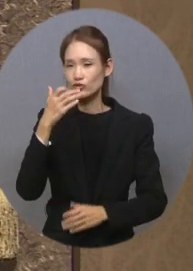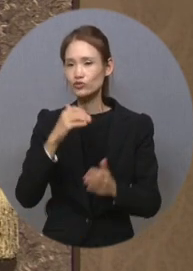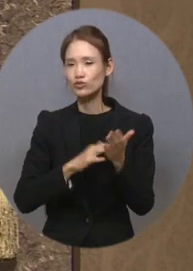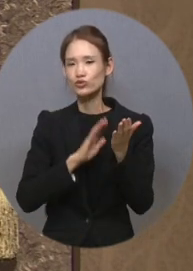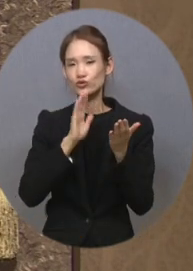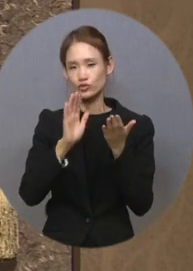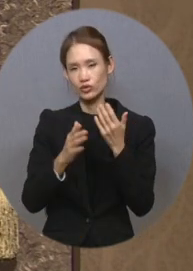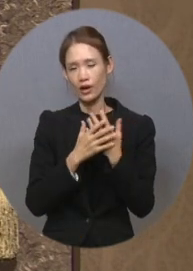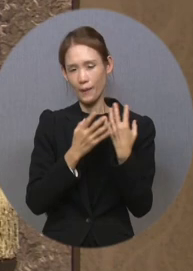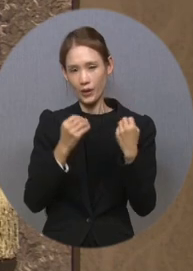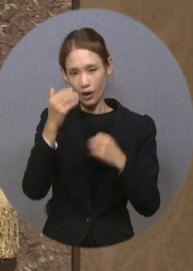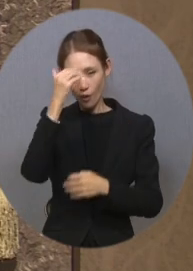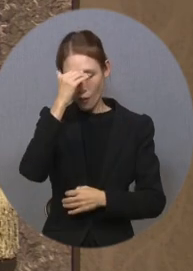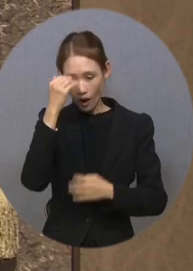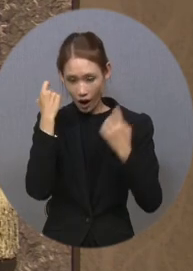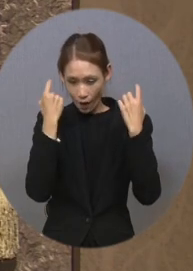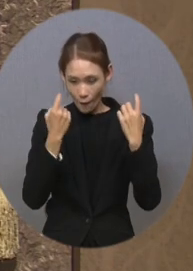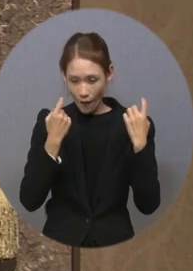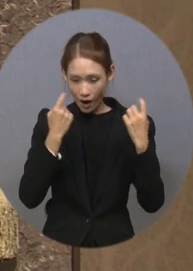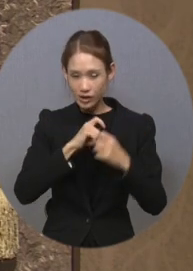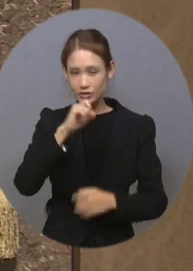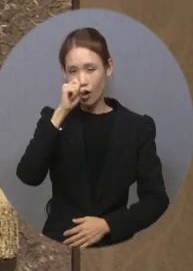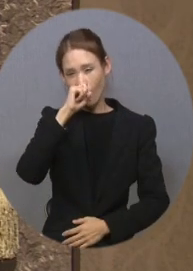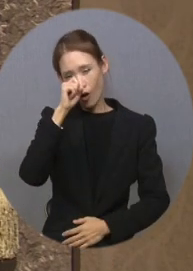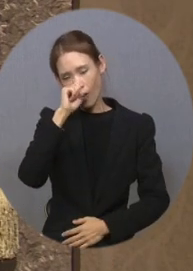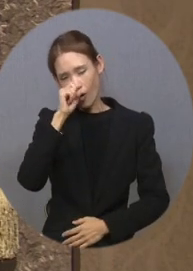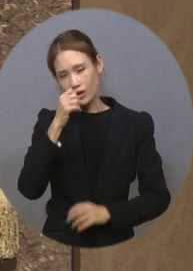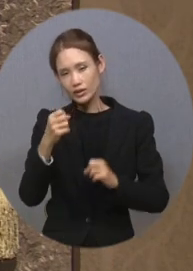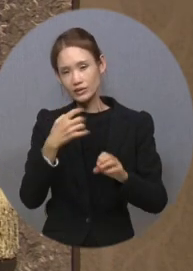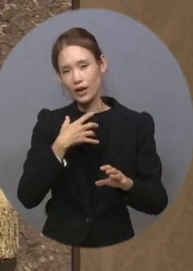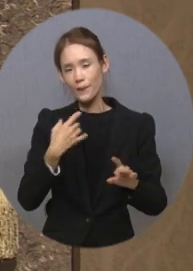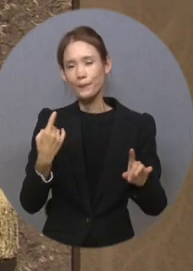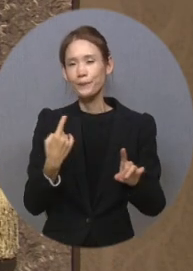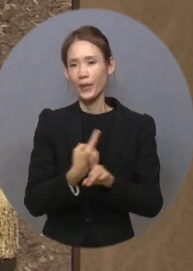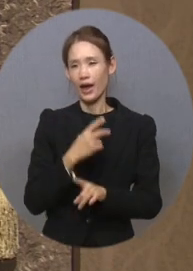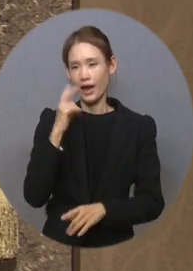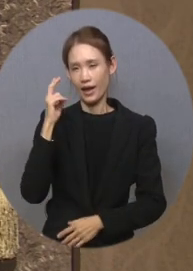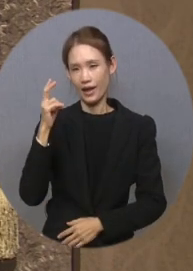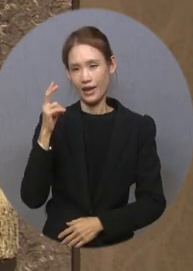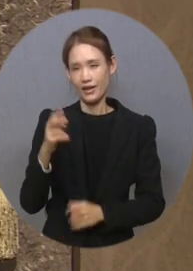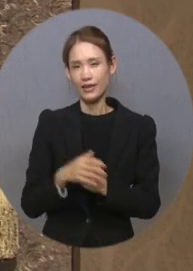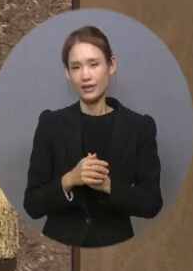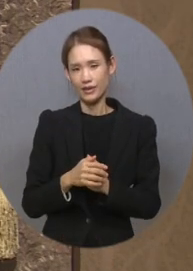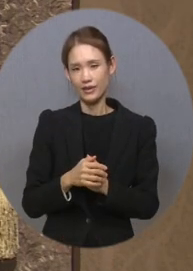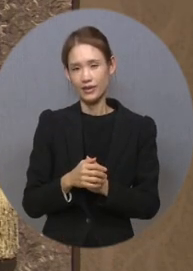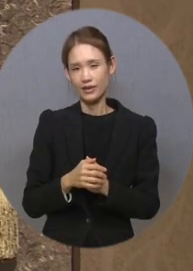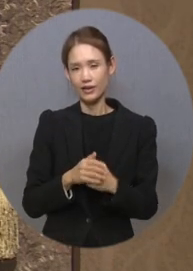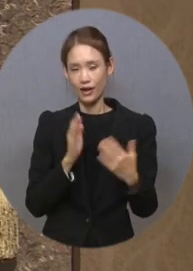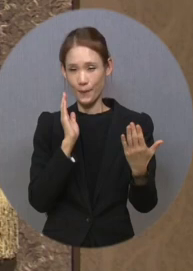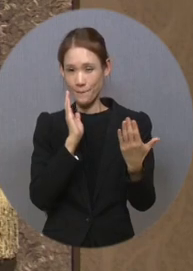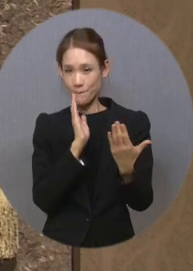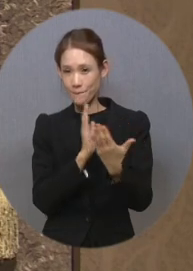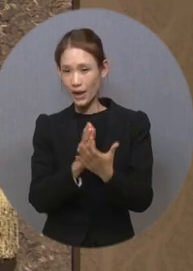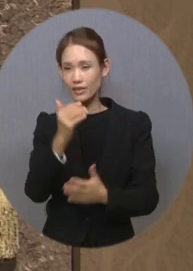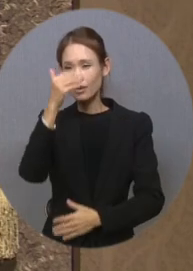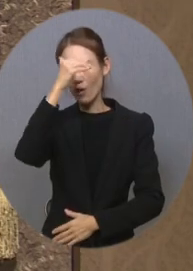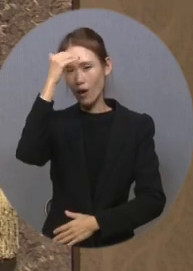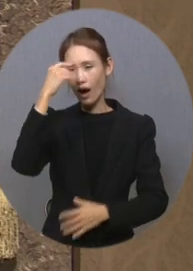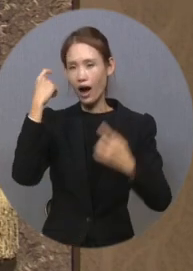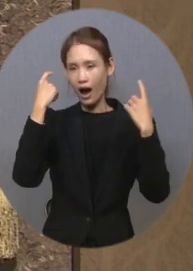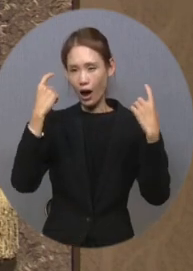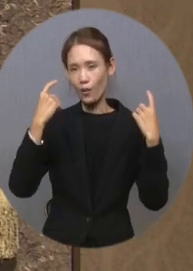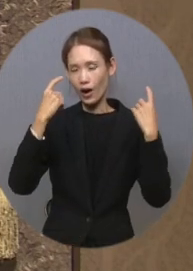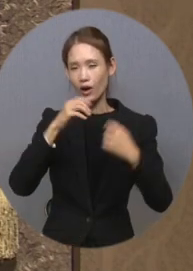많은 그런 관광 선호도가 이 기호가 바뀔 거기 때문에 거기에 맞는 관광 컨텐츠라든지